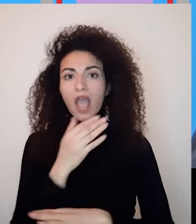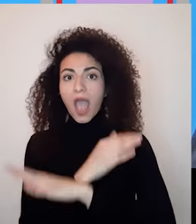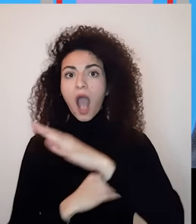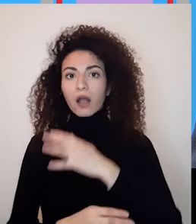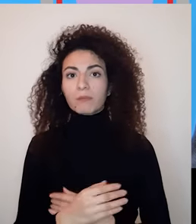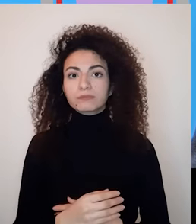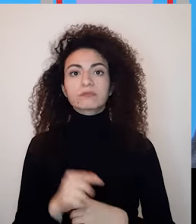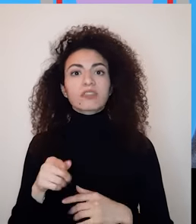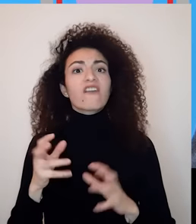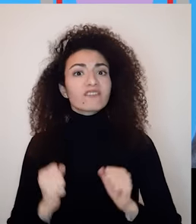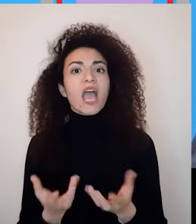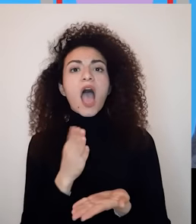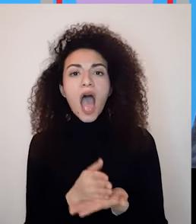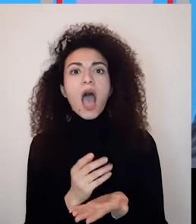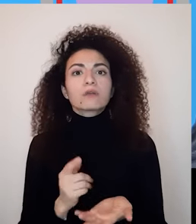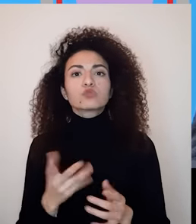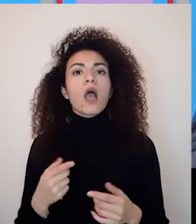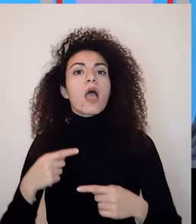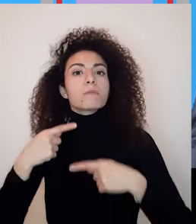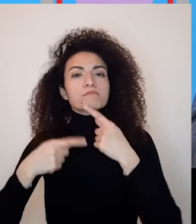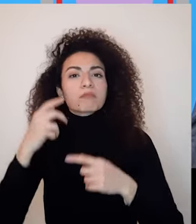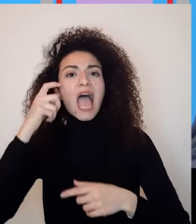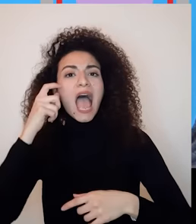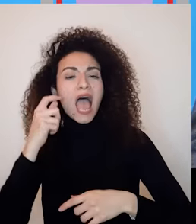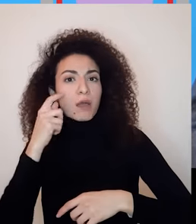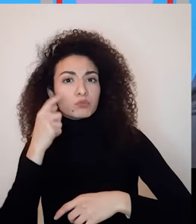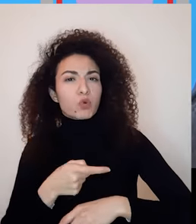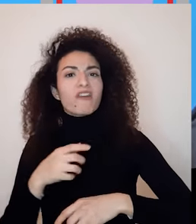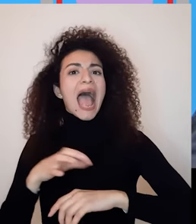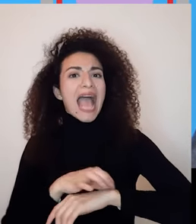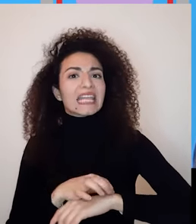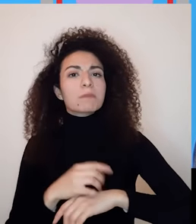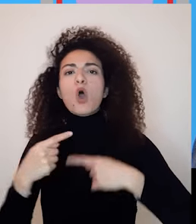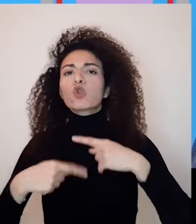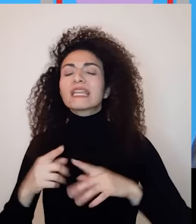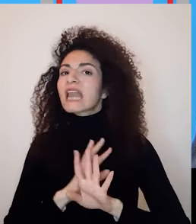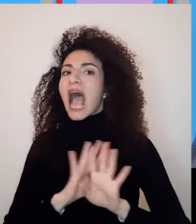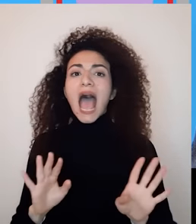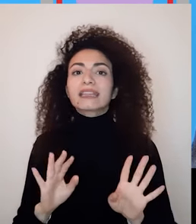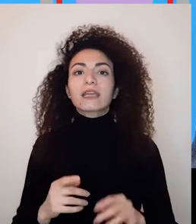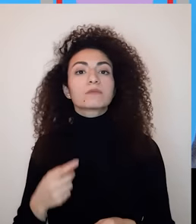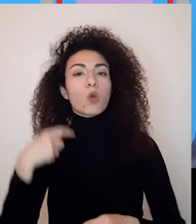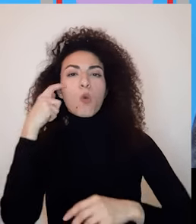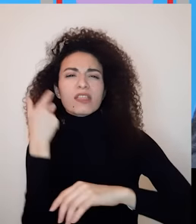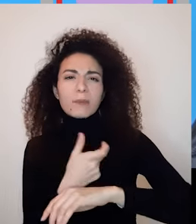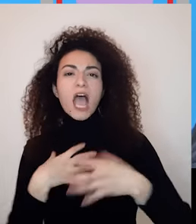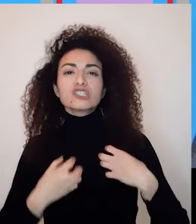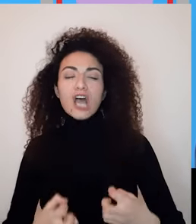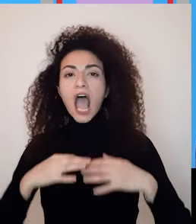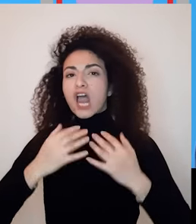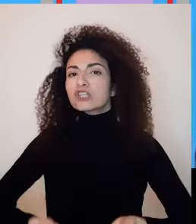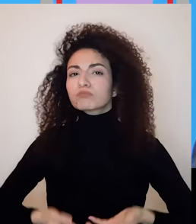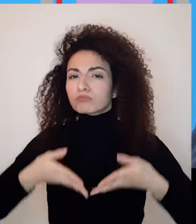حسب نوع الإعاقة، وأنه تنال المعاملة الروتينية لمتابعة الحمل من قبل الطبيب المختص